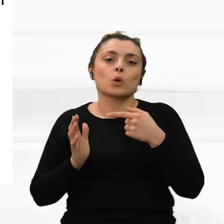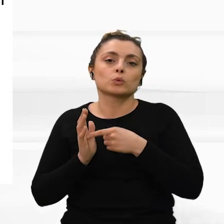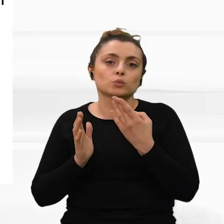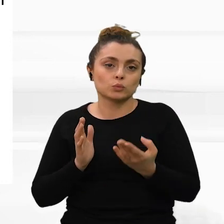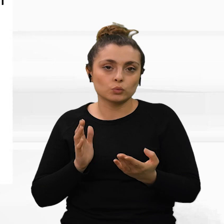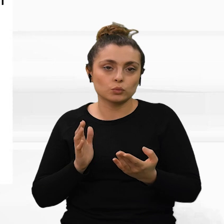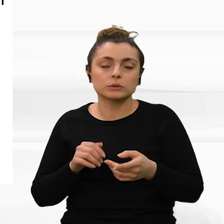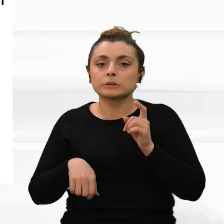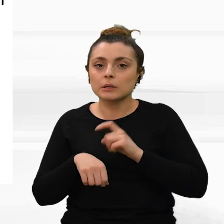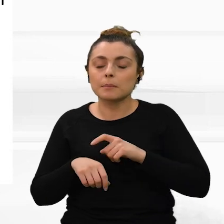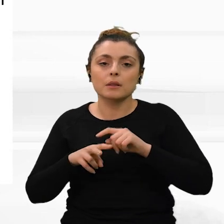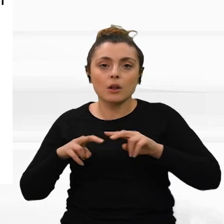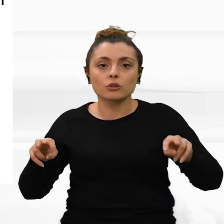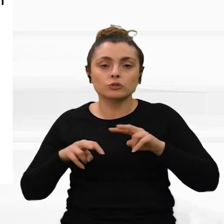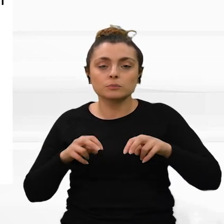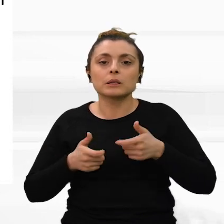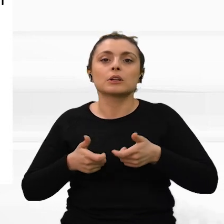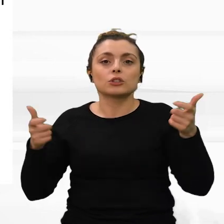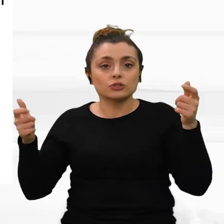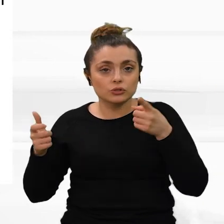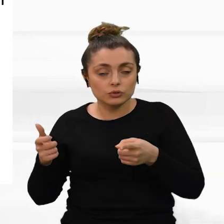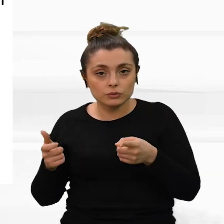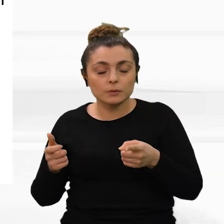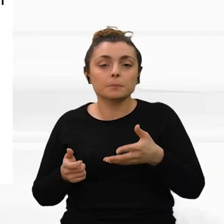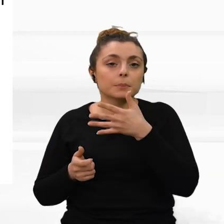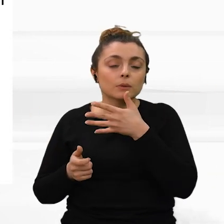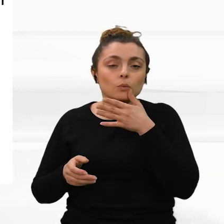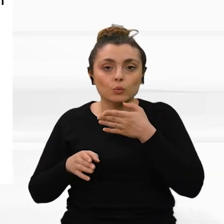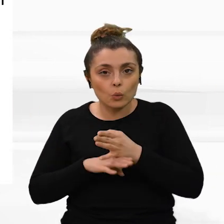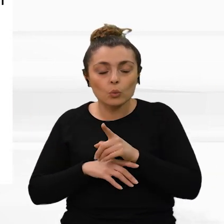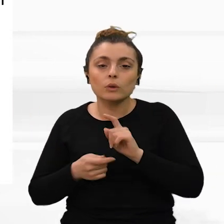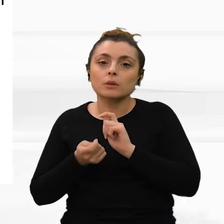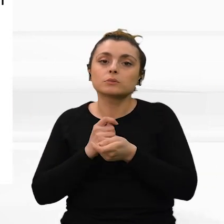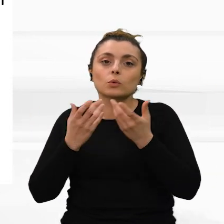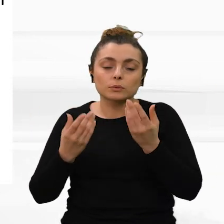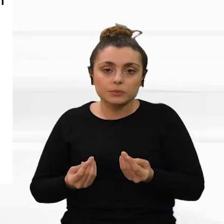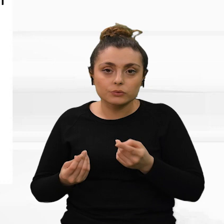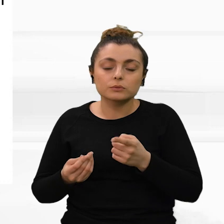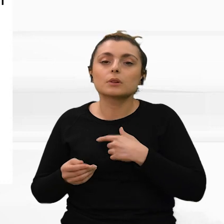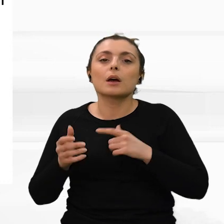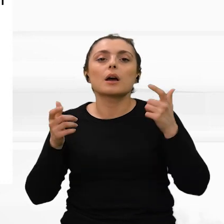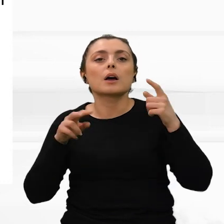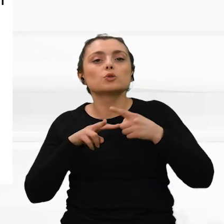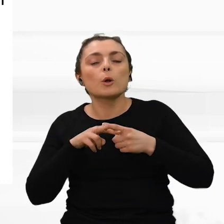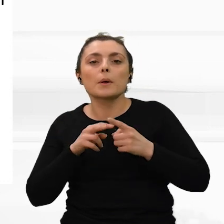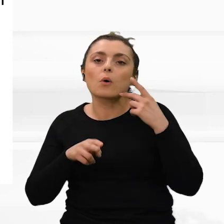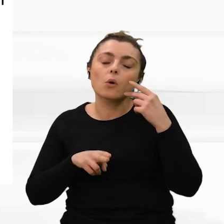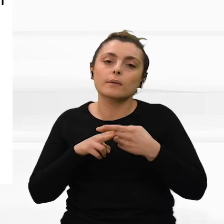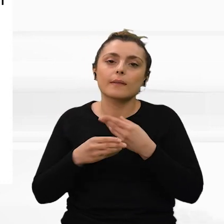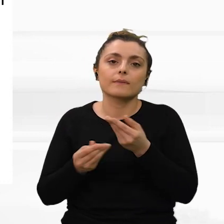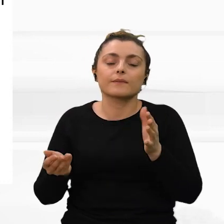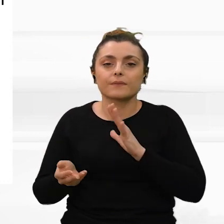sonucuna ulaşıyoruz zamanla araştırmalar geliştikçe bilginin doğruluğunun değişebileceği astronomiden